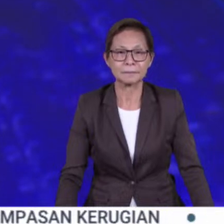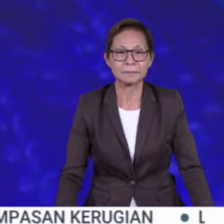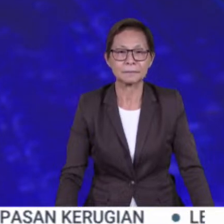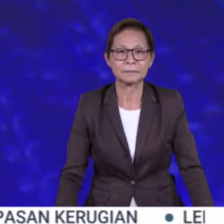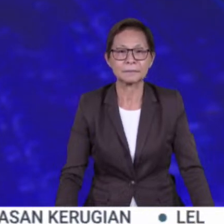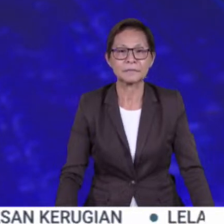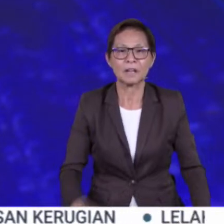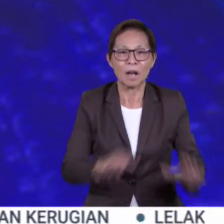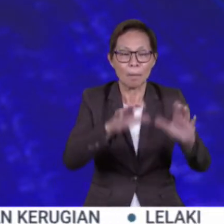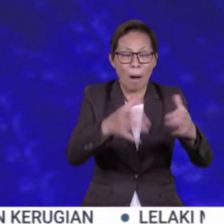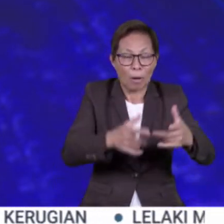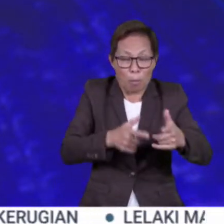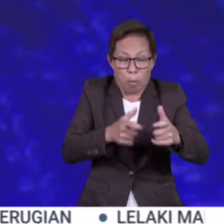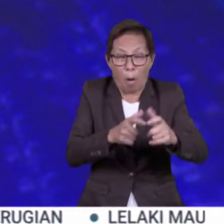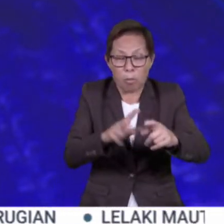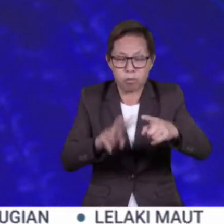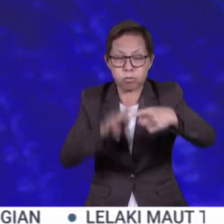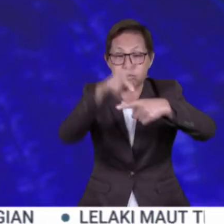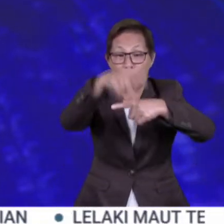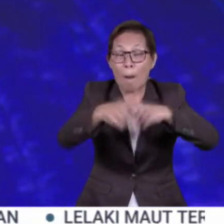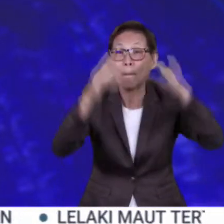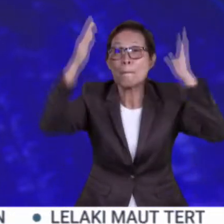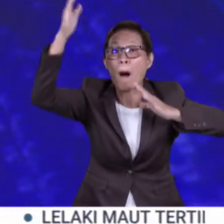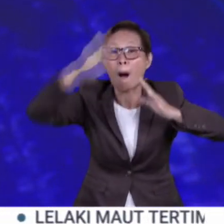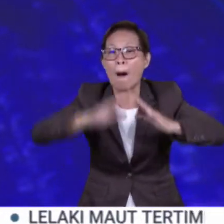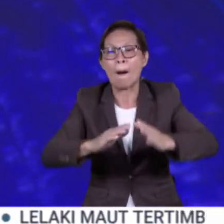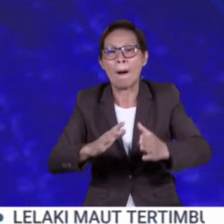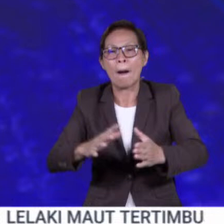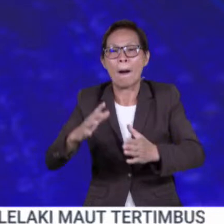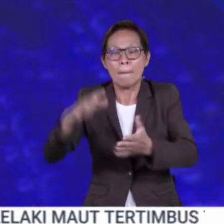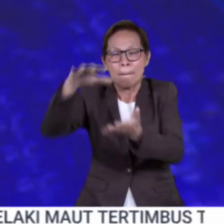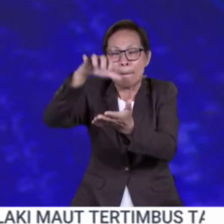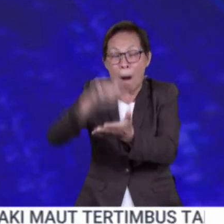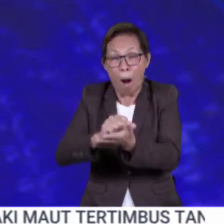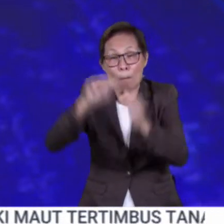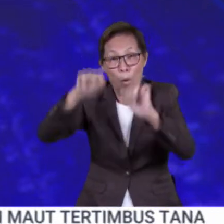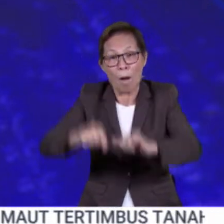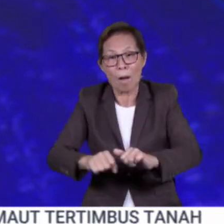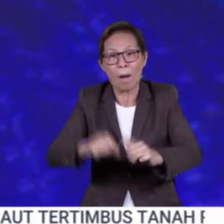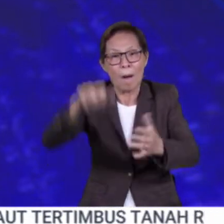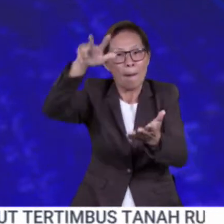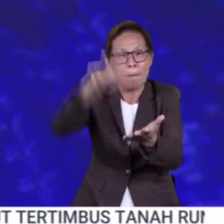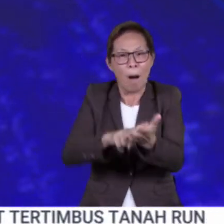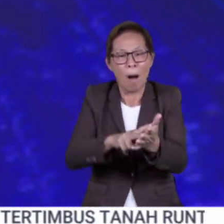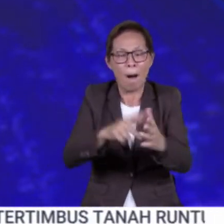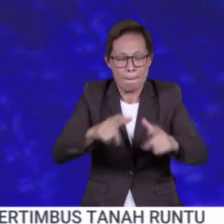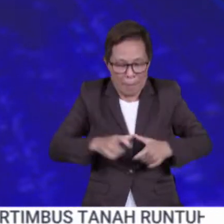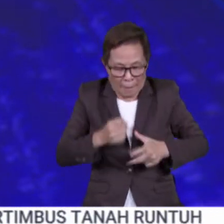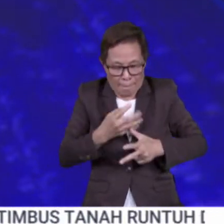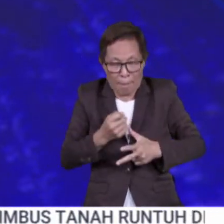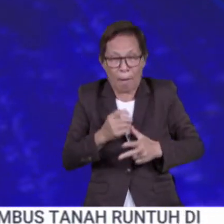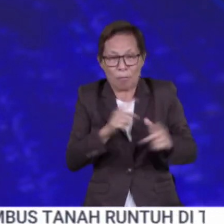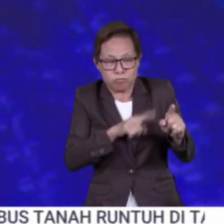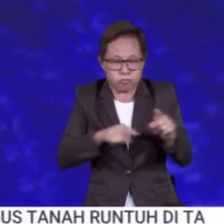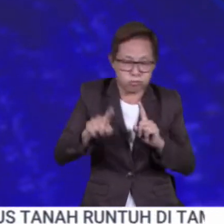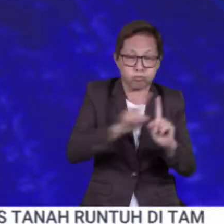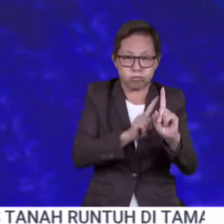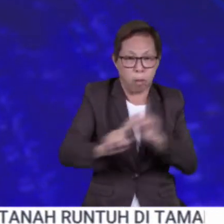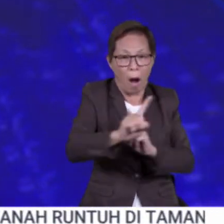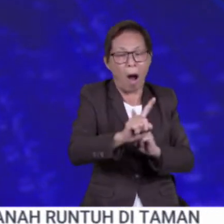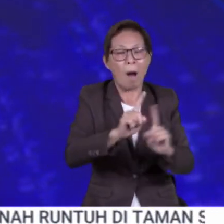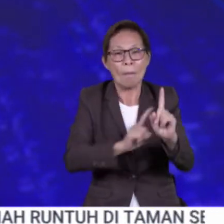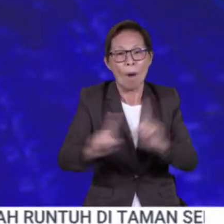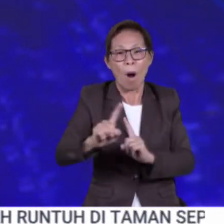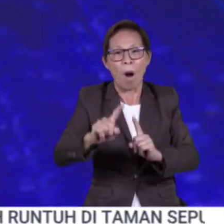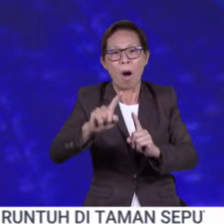Sementara itu, pasukan lari berhalang lelaki negara berjaya menempah tiket ke penentuan pingat emas selepas mengatasi Laos di saringan